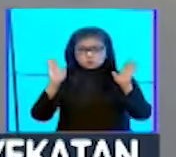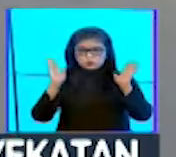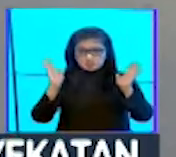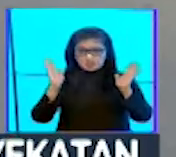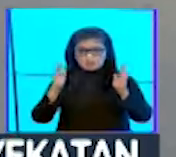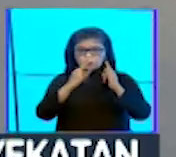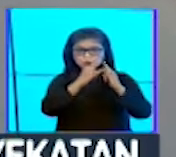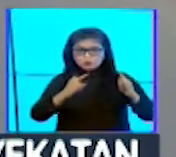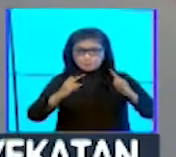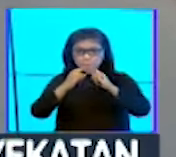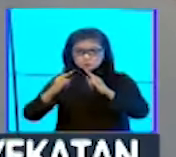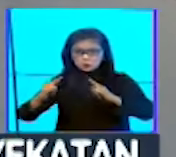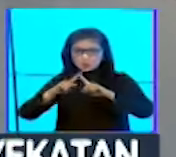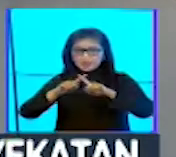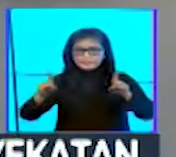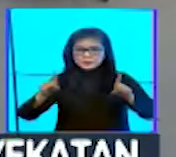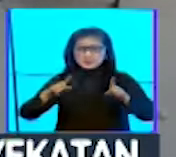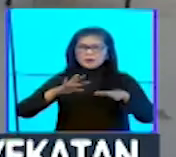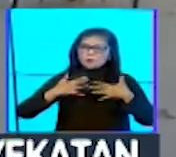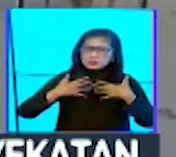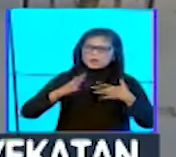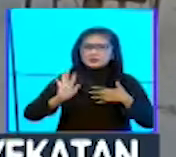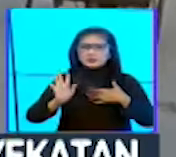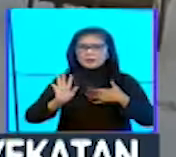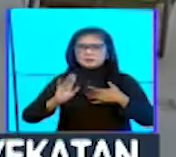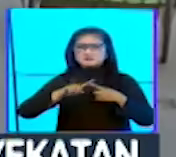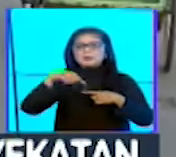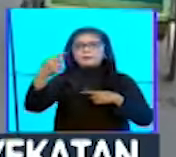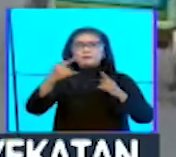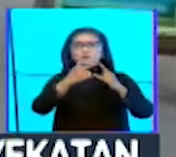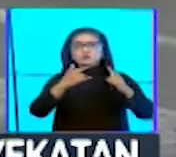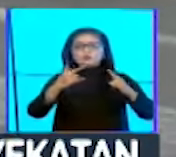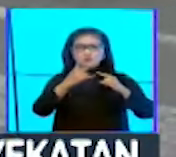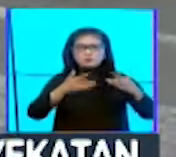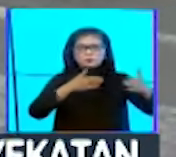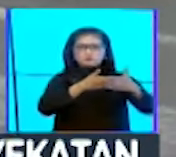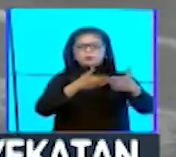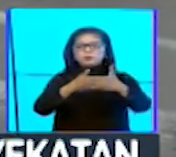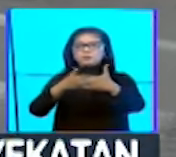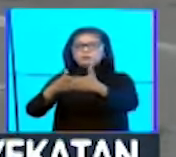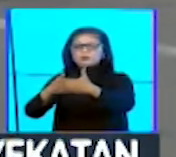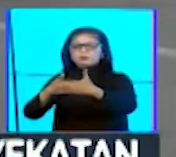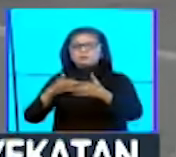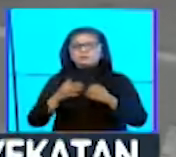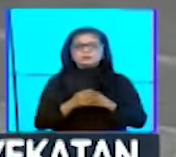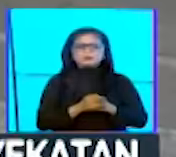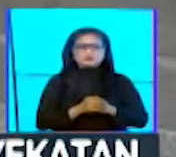penyekatan, pemudik mengaku tetap khawatir akan diputar balik di sejumlah pos penyekatan lain mendekati wilayah tujuan.